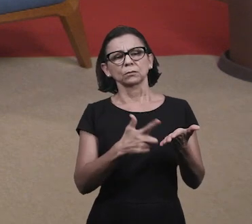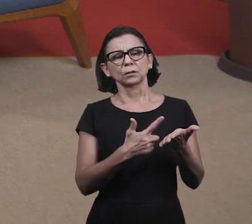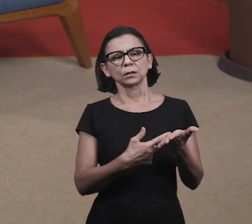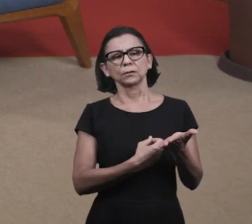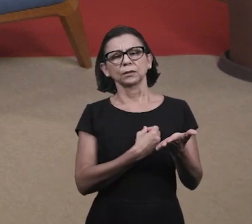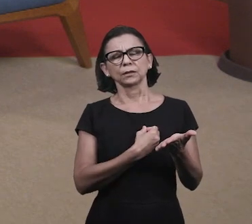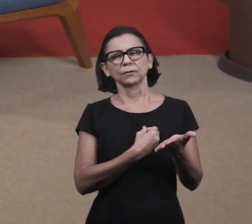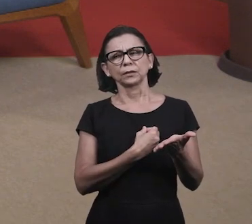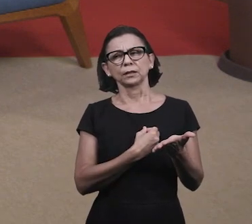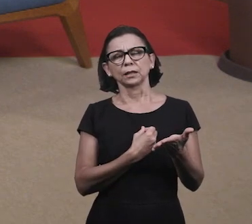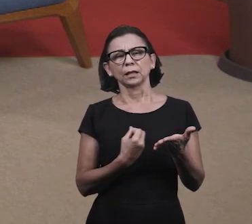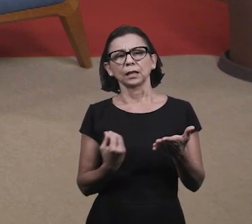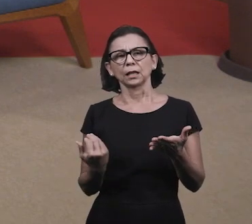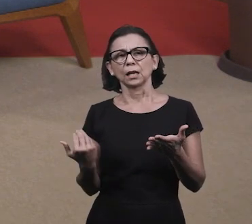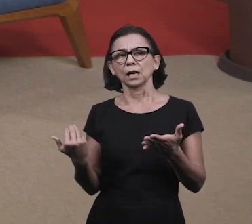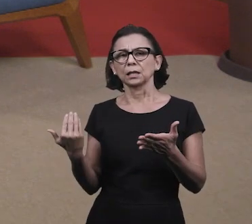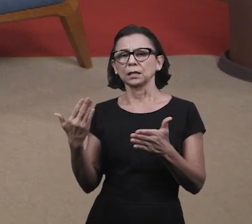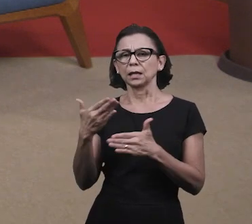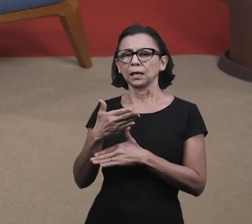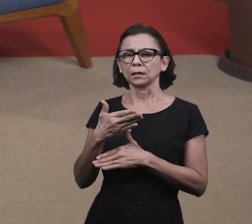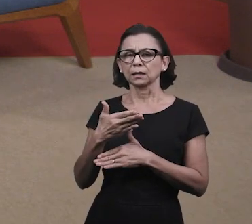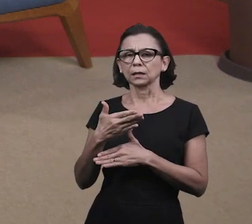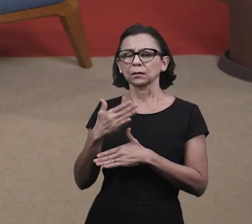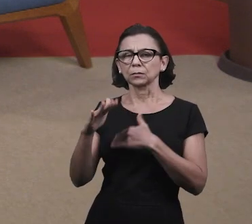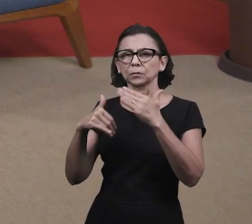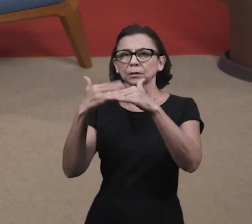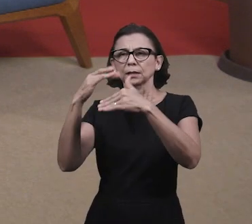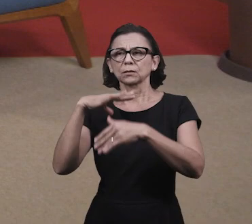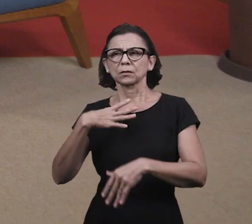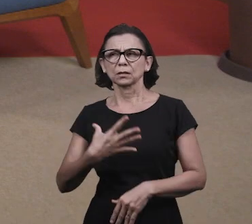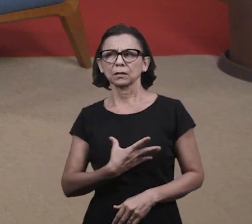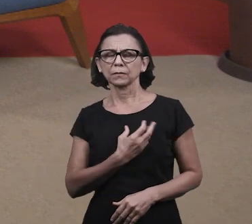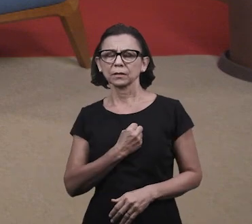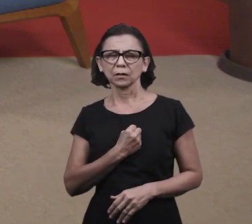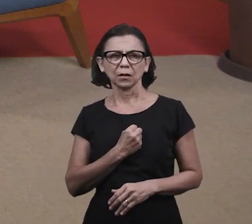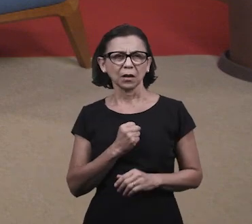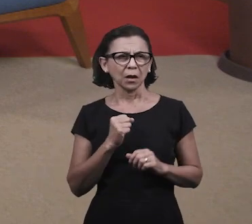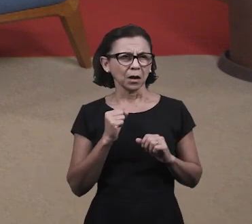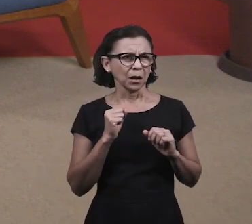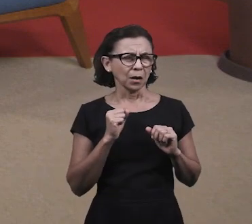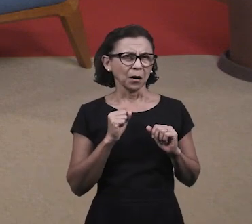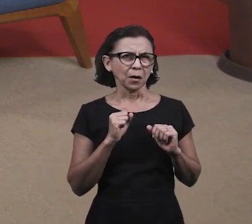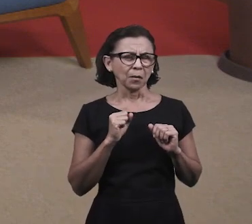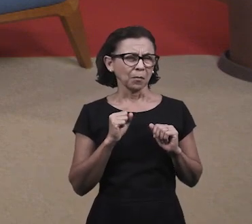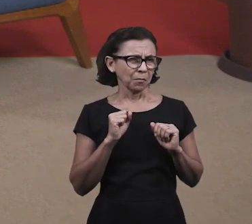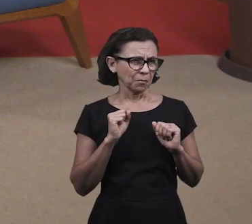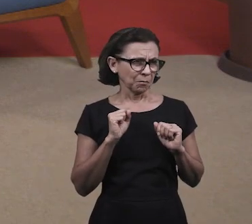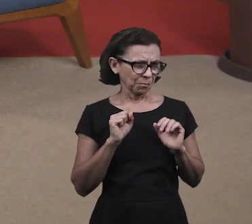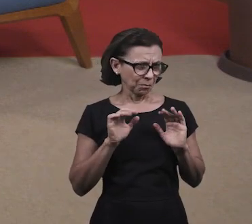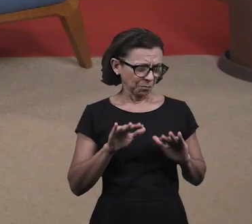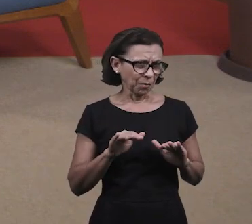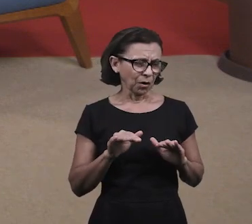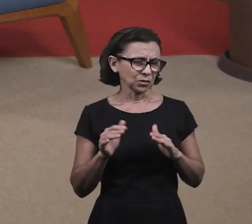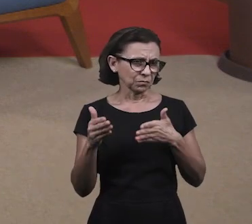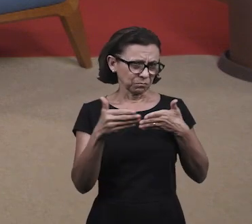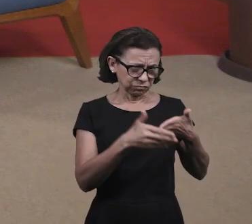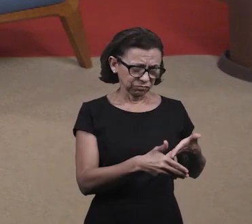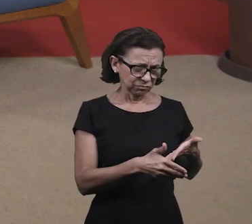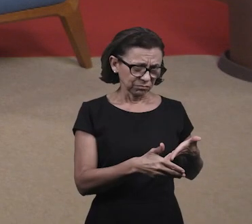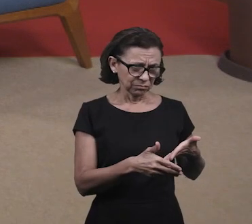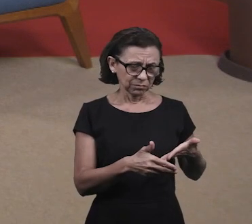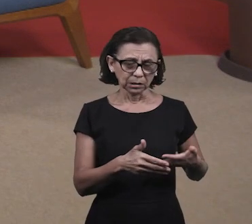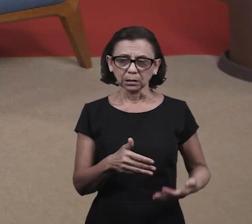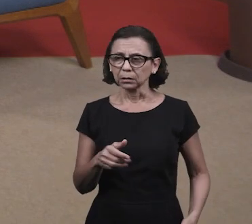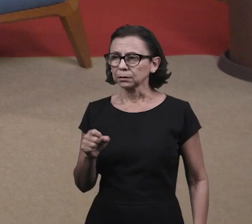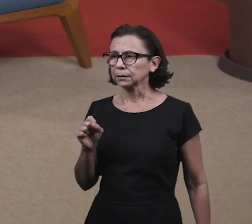processus de salut, peut se passer qu'il laisse de voir, qu'il perde ce salut. Bien sûr, il y a un texte